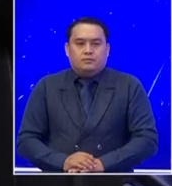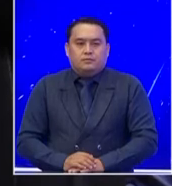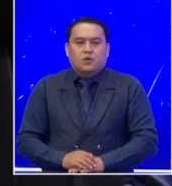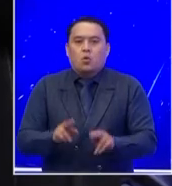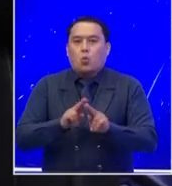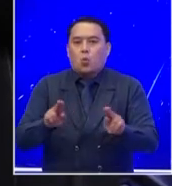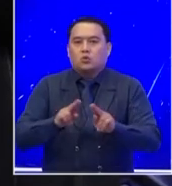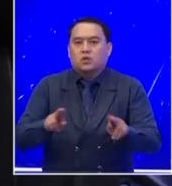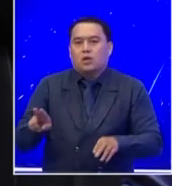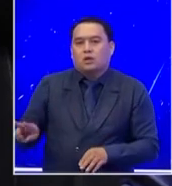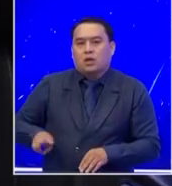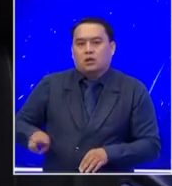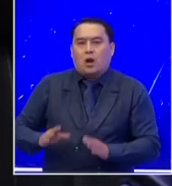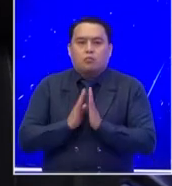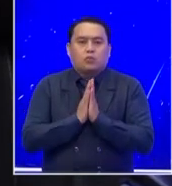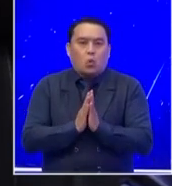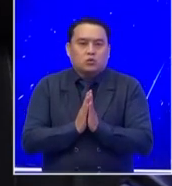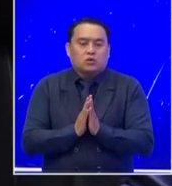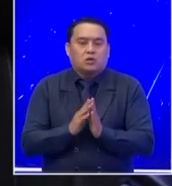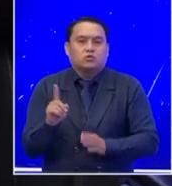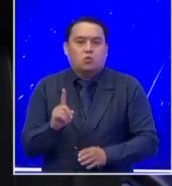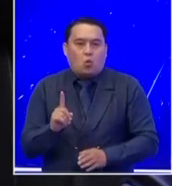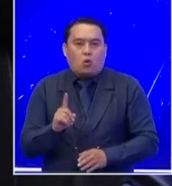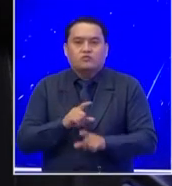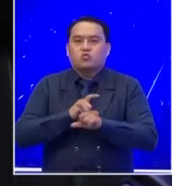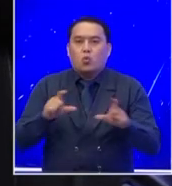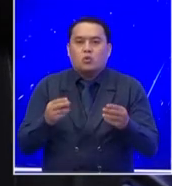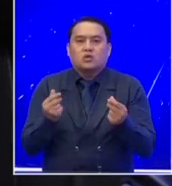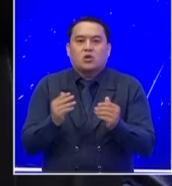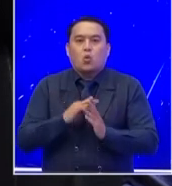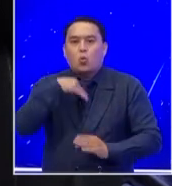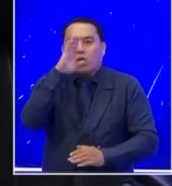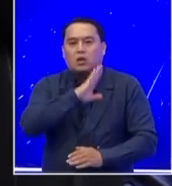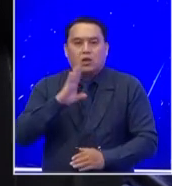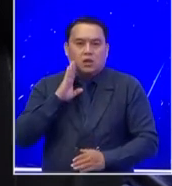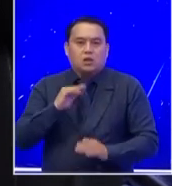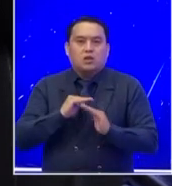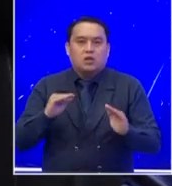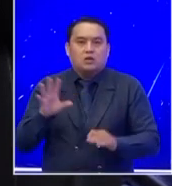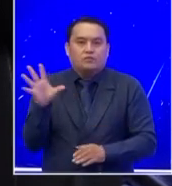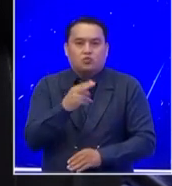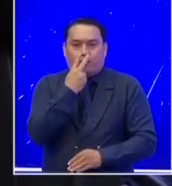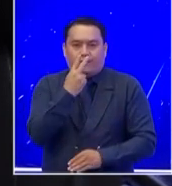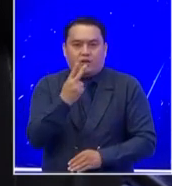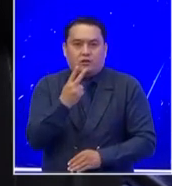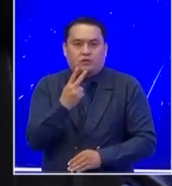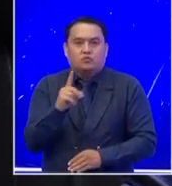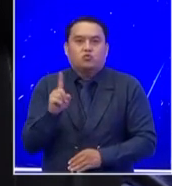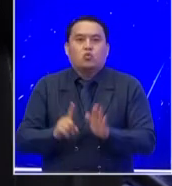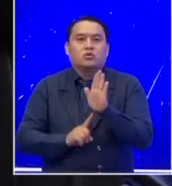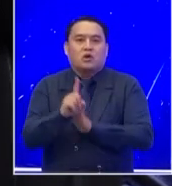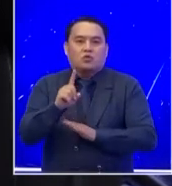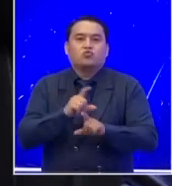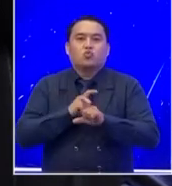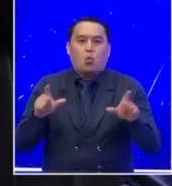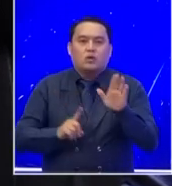Учителя или директора просят в школах деньги у родителей. Дети же все это видят. С чего начинается? Со школьной скамьи